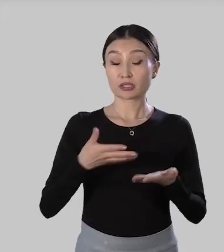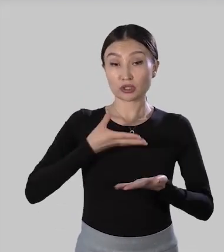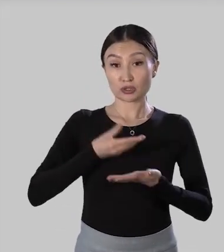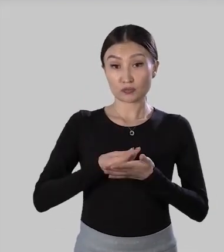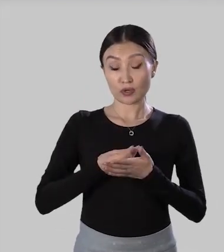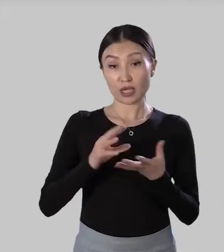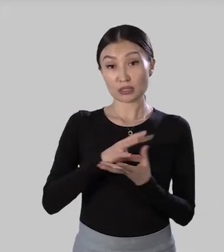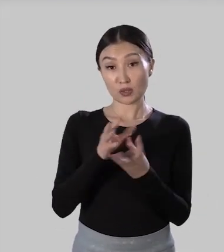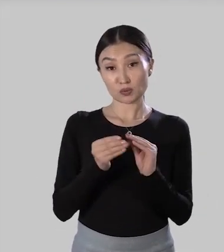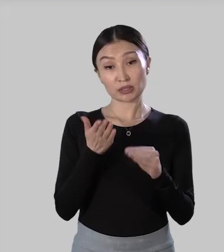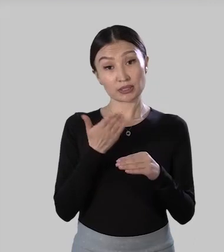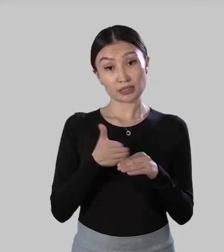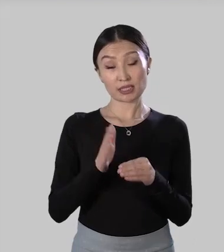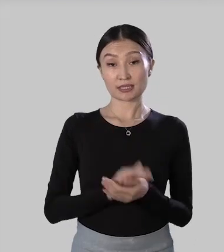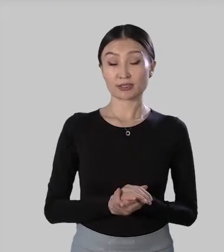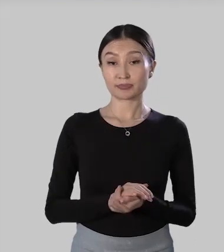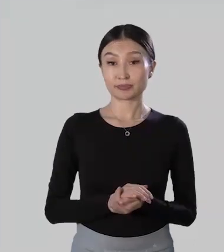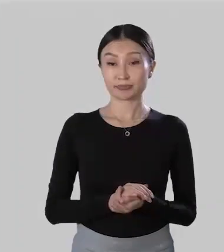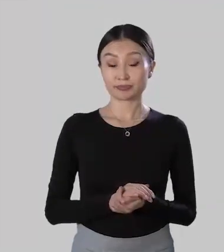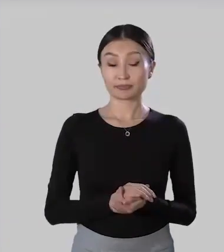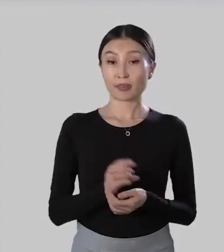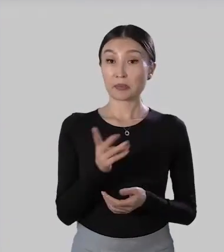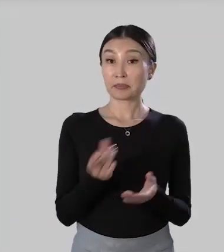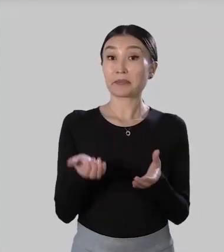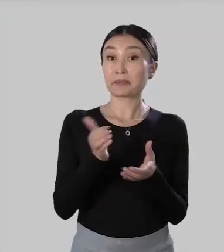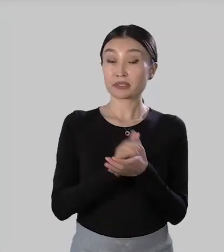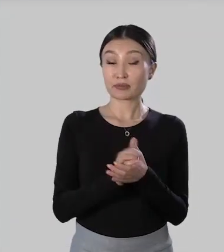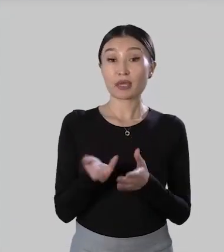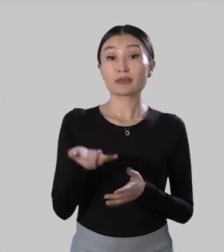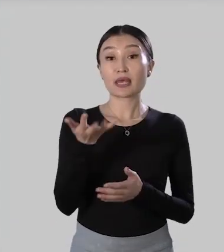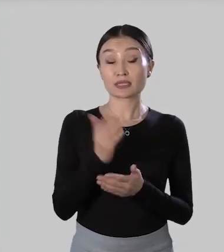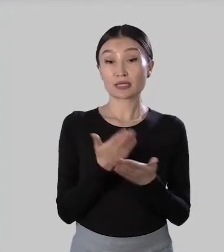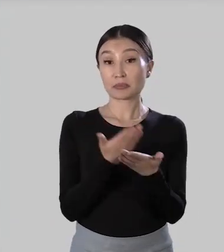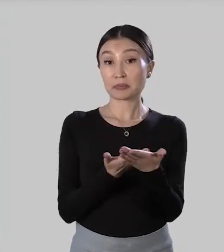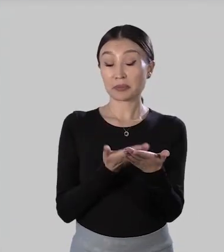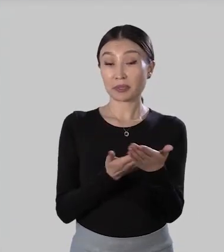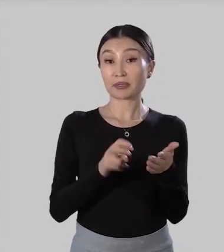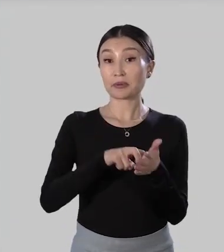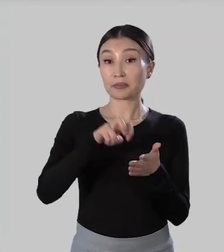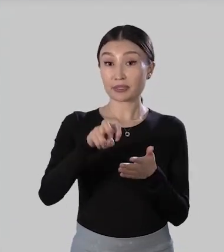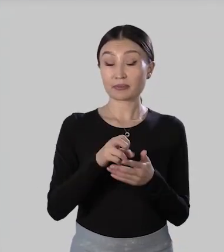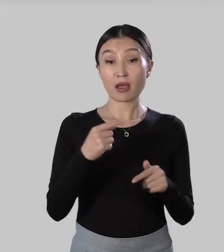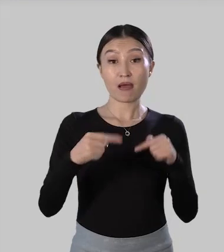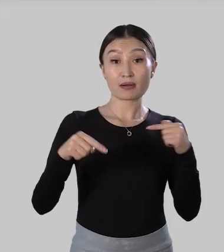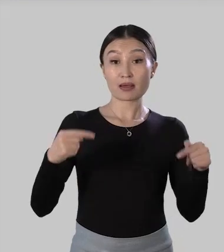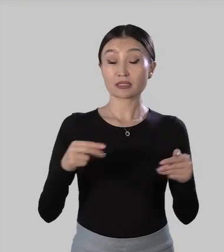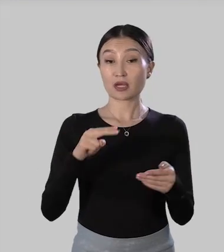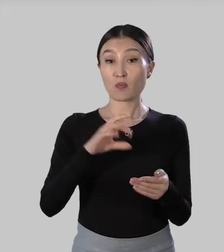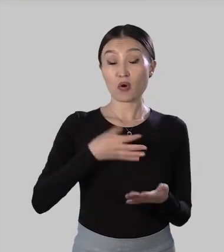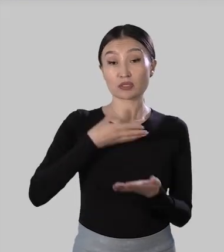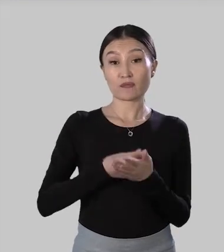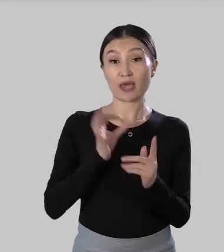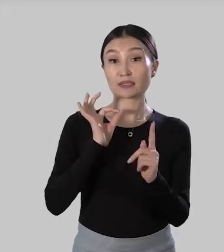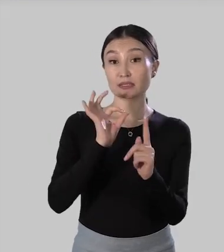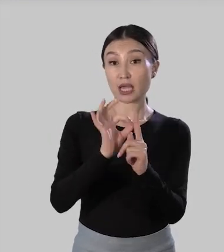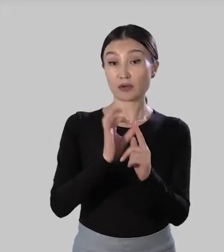Предложите свой вариант заключительной части. Мы познакомились с несколькими примерами писем, разных по своей